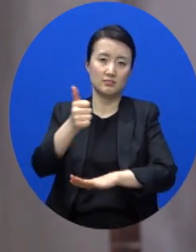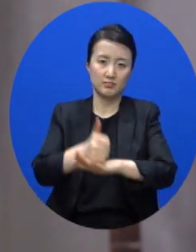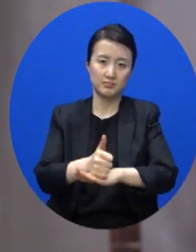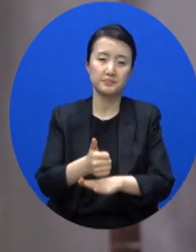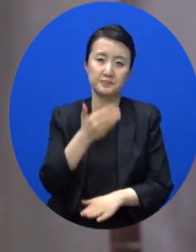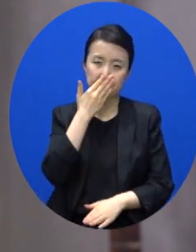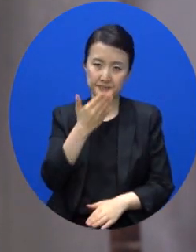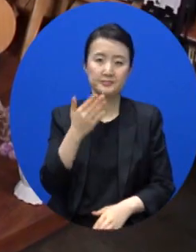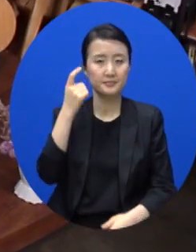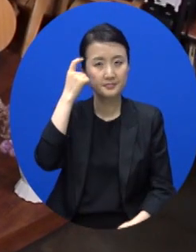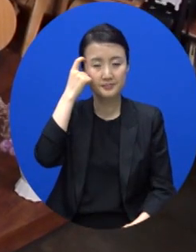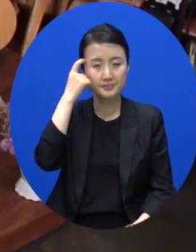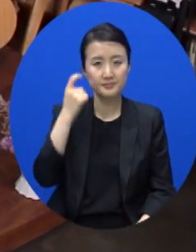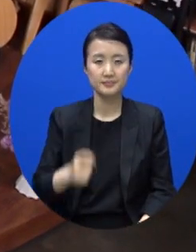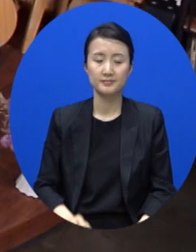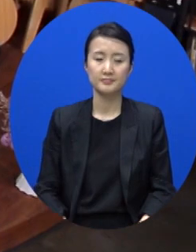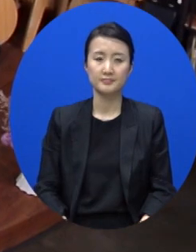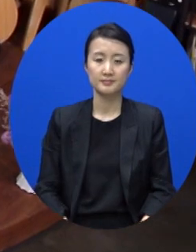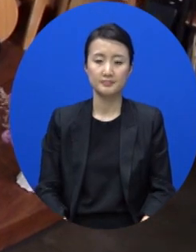생각을 합니다.